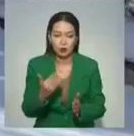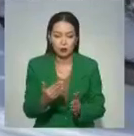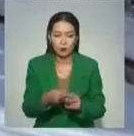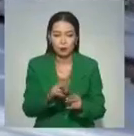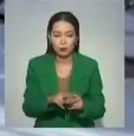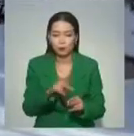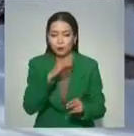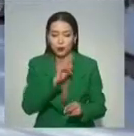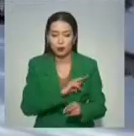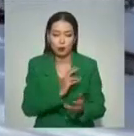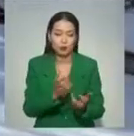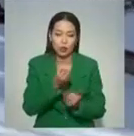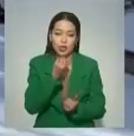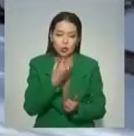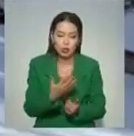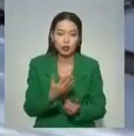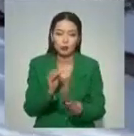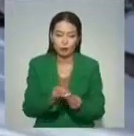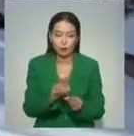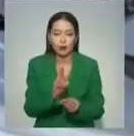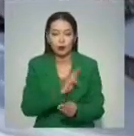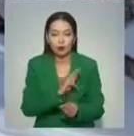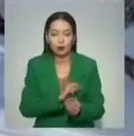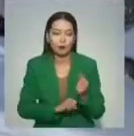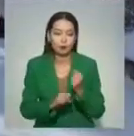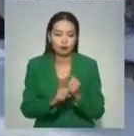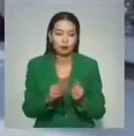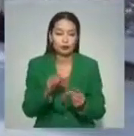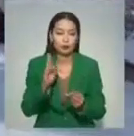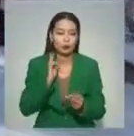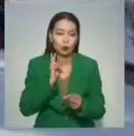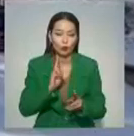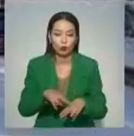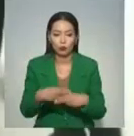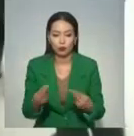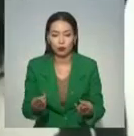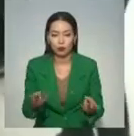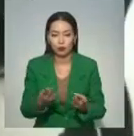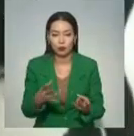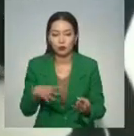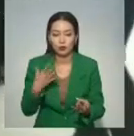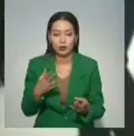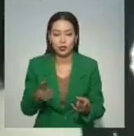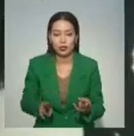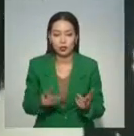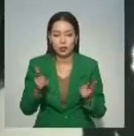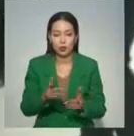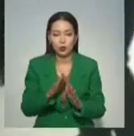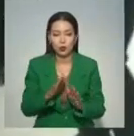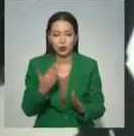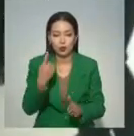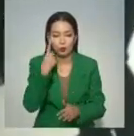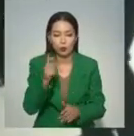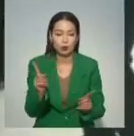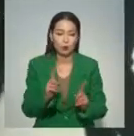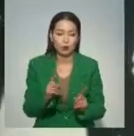новую хорошую работу и требуют с прежнего работодателя вернуть долги. Но их бывший директор не согласен. Сергей Ким заявил,